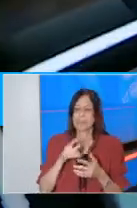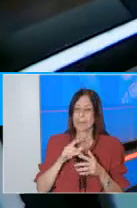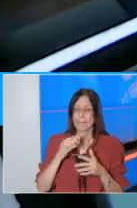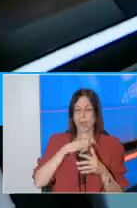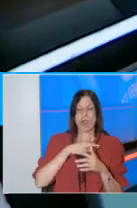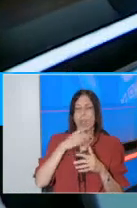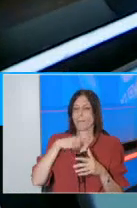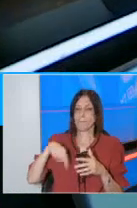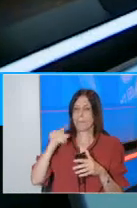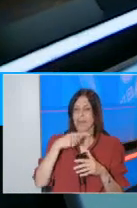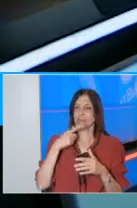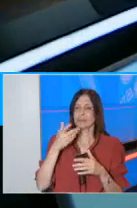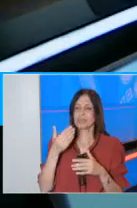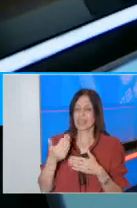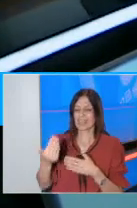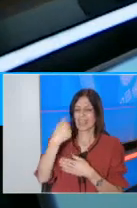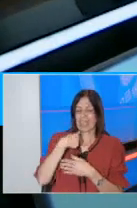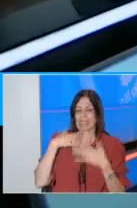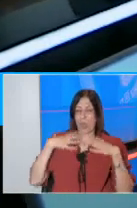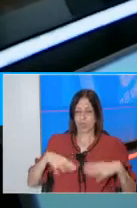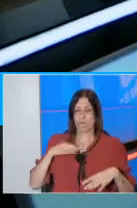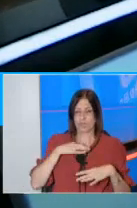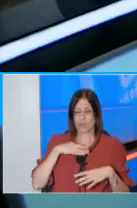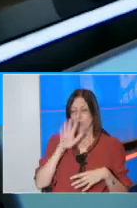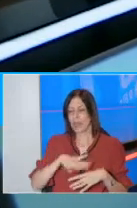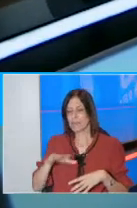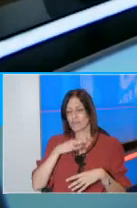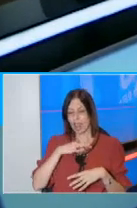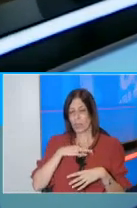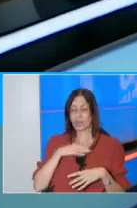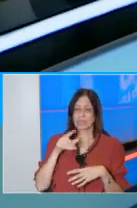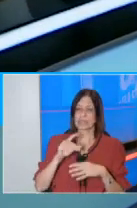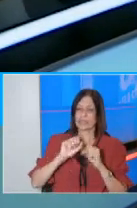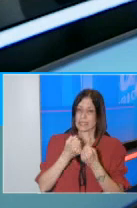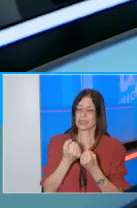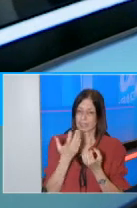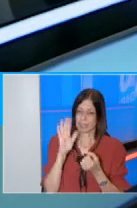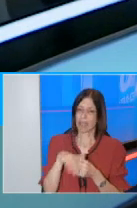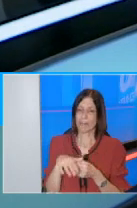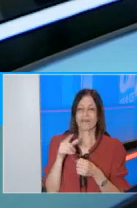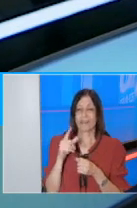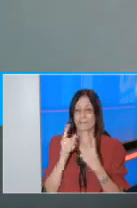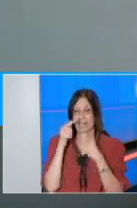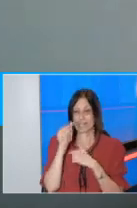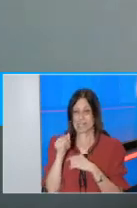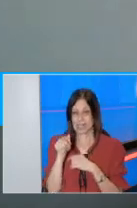לתוך המערכות שלנו, לתוך הגוף שלנו, לילדים שלנו, אז זה נזק בפני עצמו, וכמובן שבאותו מקרה